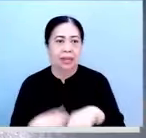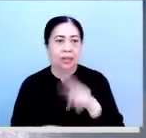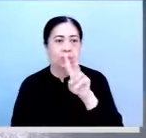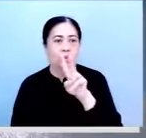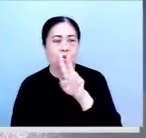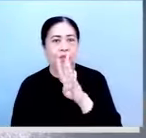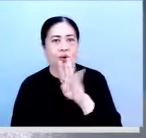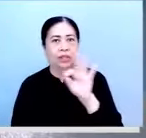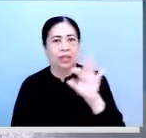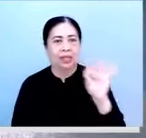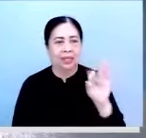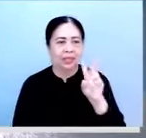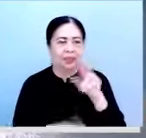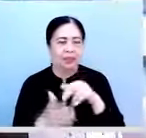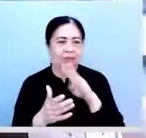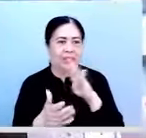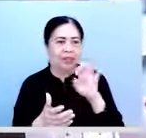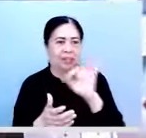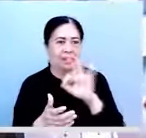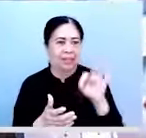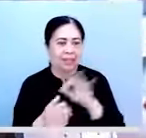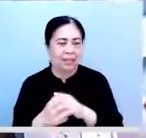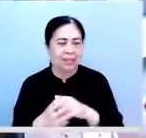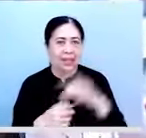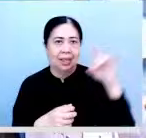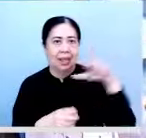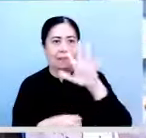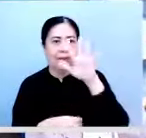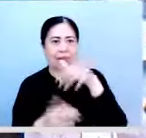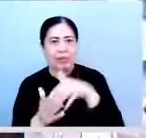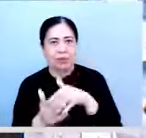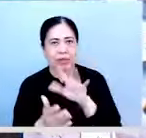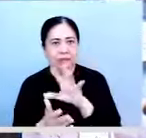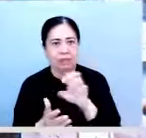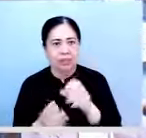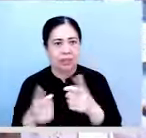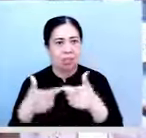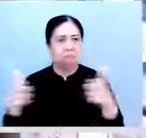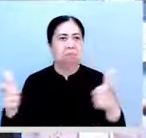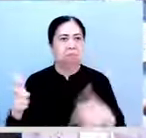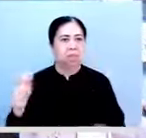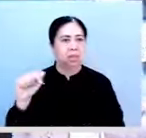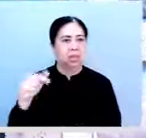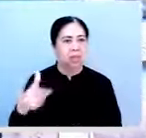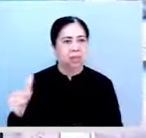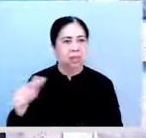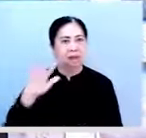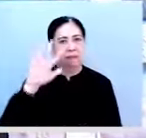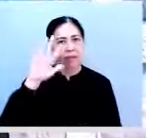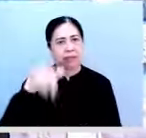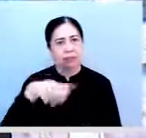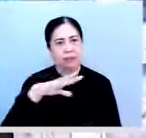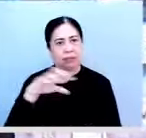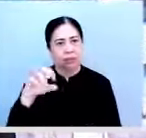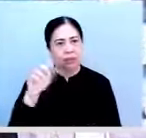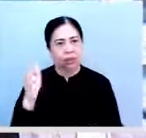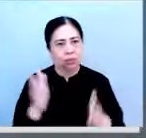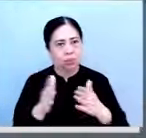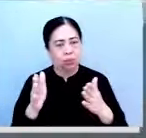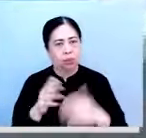2499. Mga backpack troll. Lamps is 5,500. Yung malaki. Ay, yung malaki yung 5,500. Okay. And ito yung maliit is